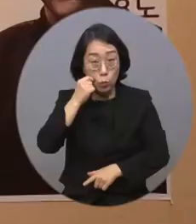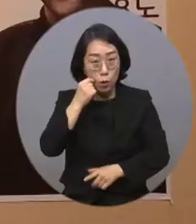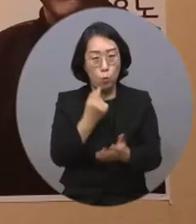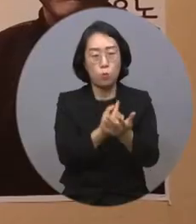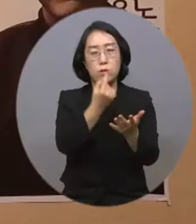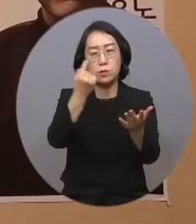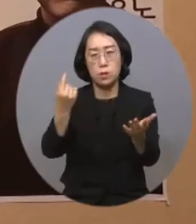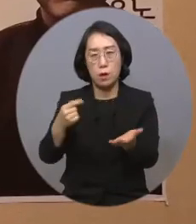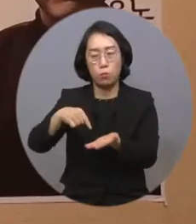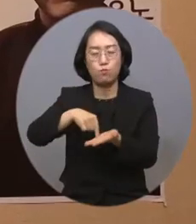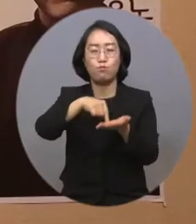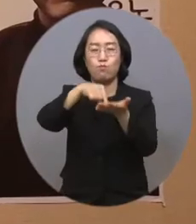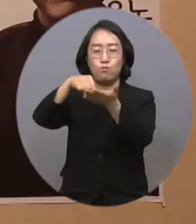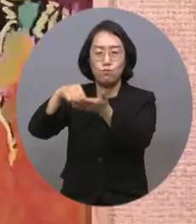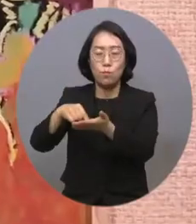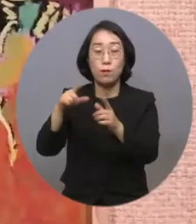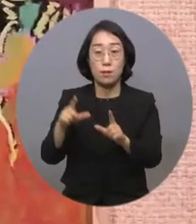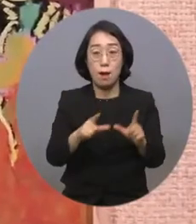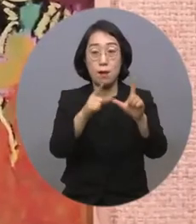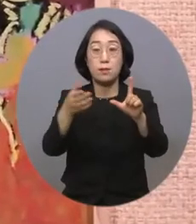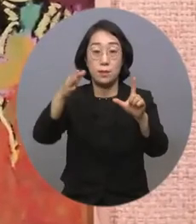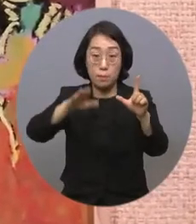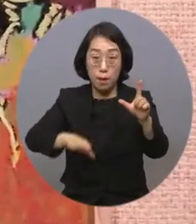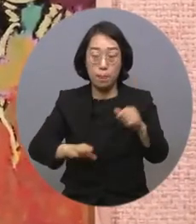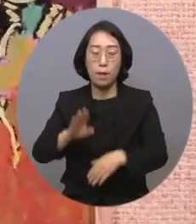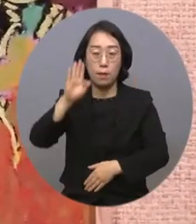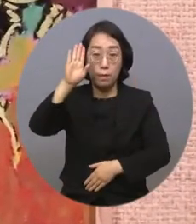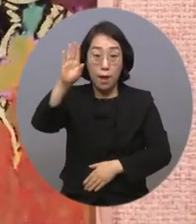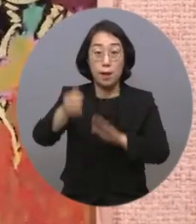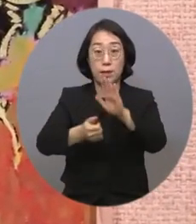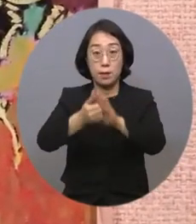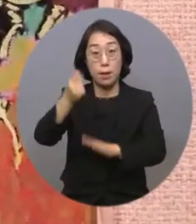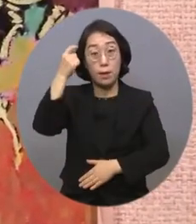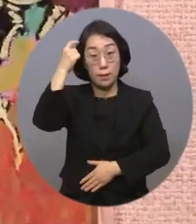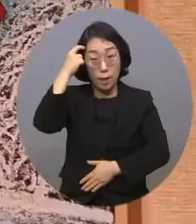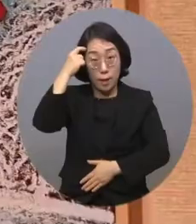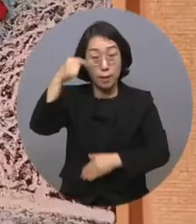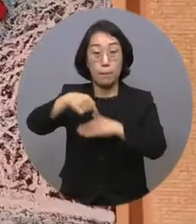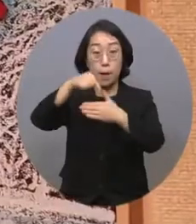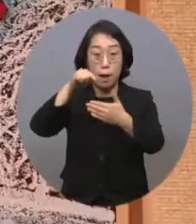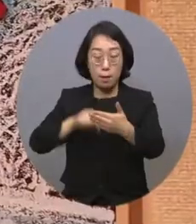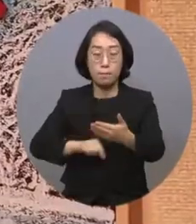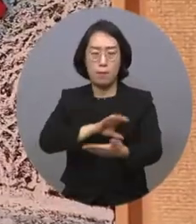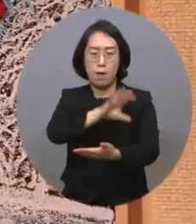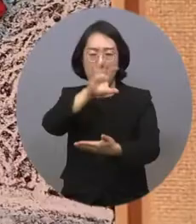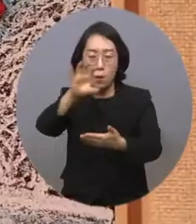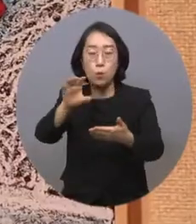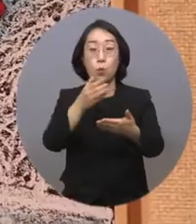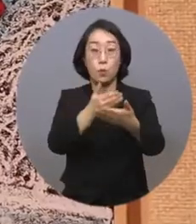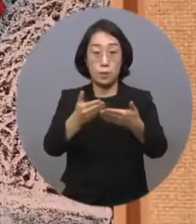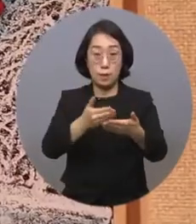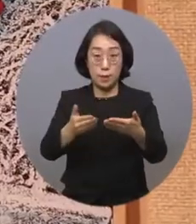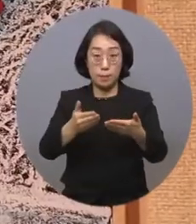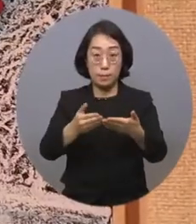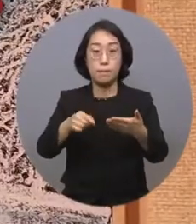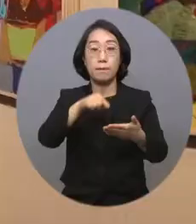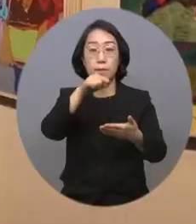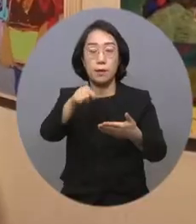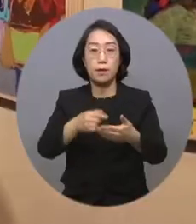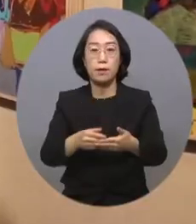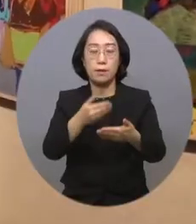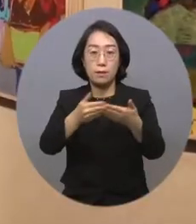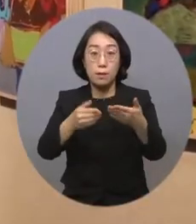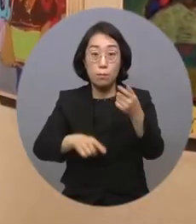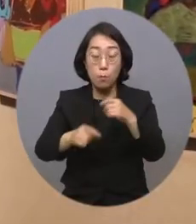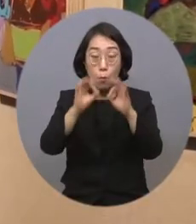채 힘겹게 살아가면서도 내일을 바라보는 마음을 진솔하게 그려낸 노숙인들의